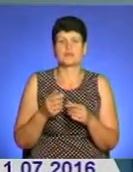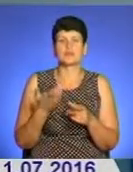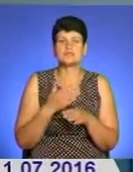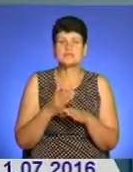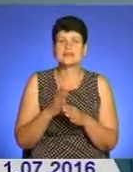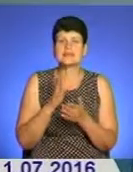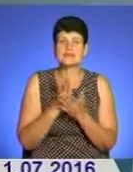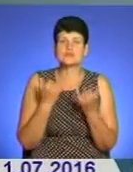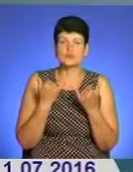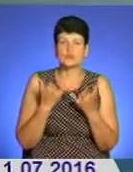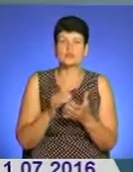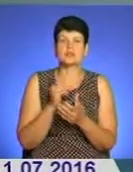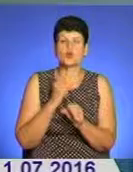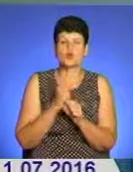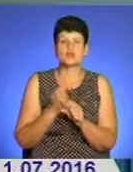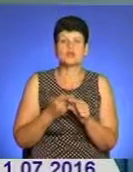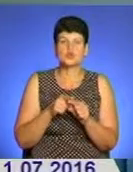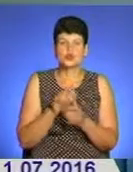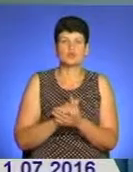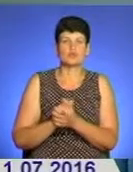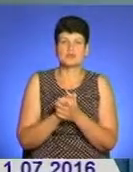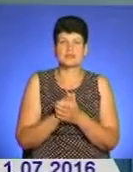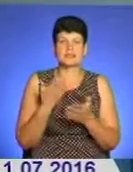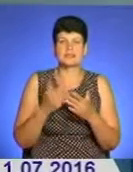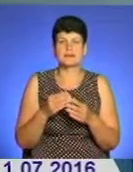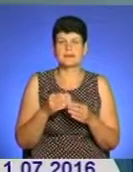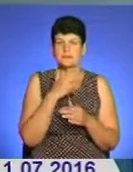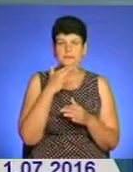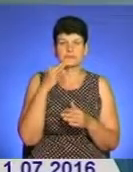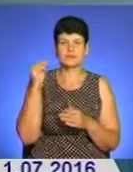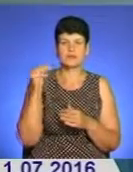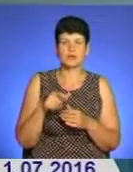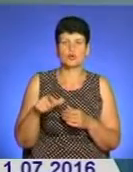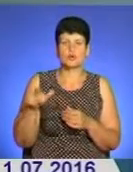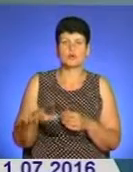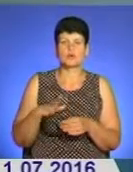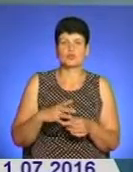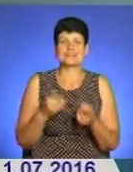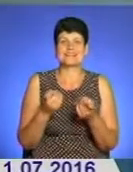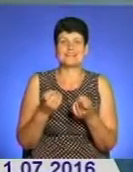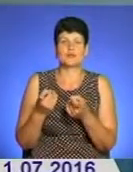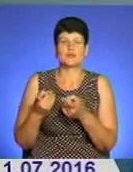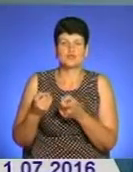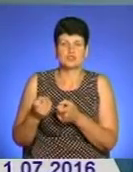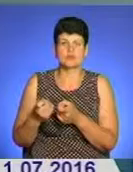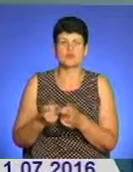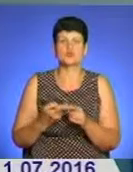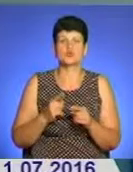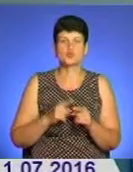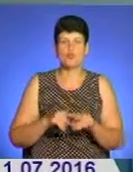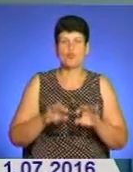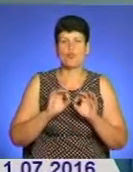не робота цього товариства, якщо б не десятки тисяч людей, які були залучені в таку